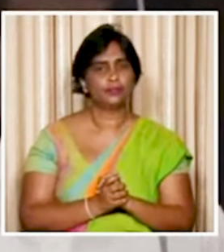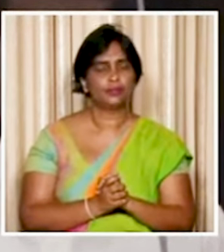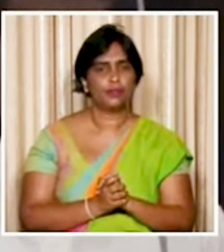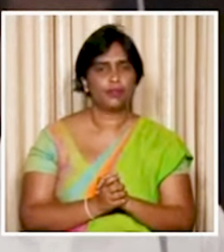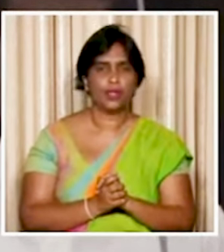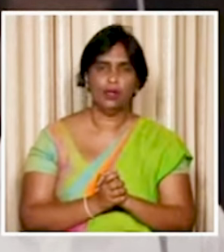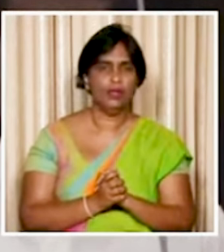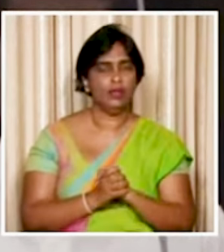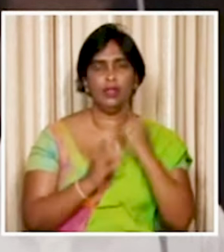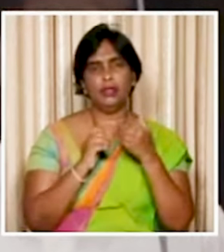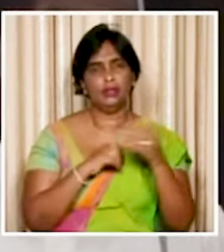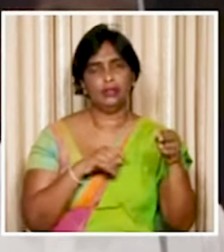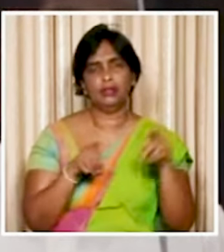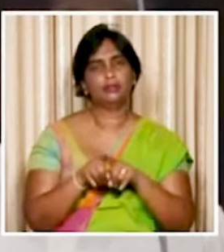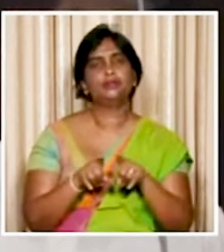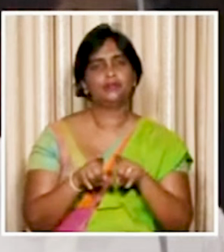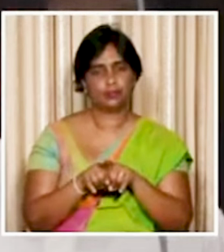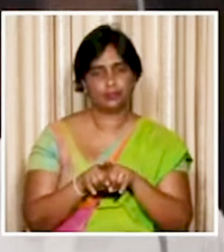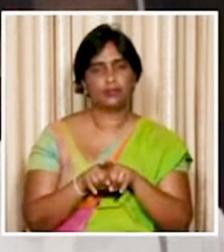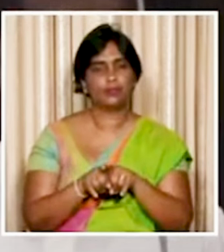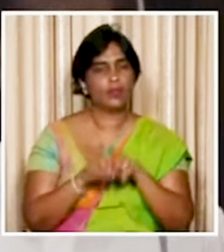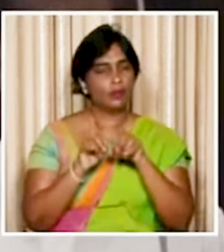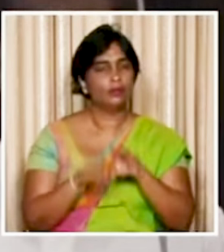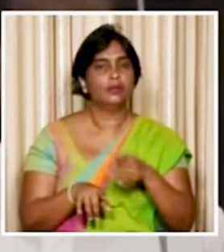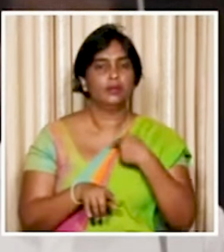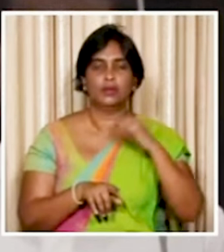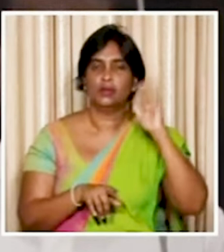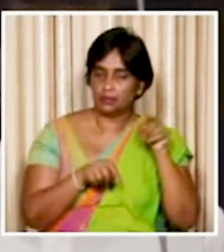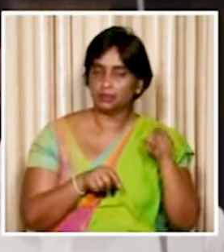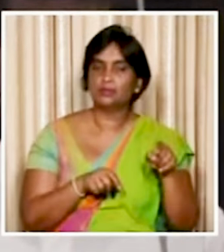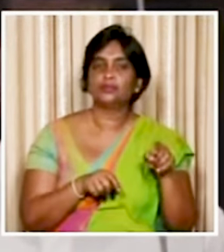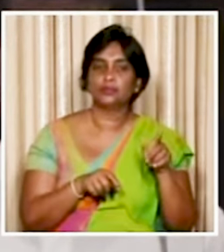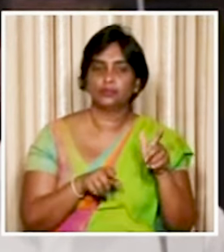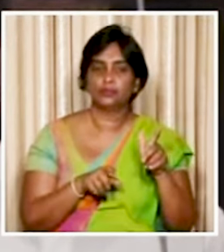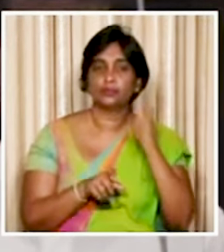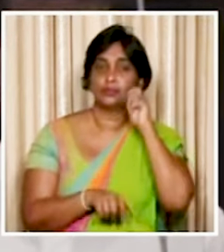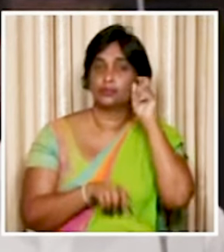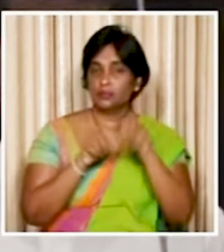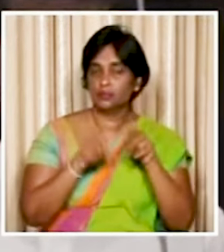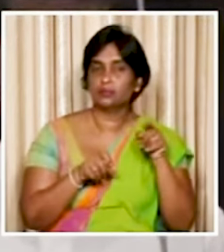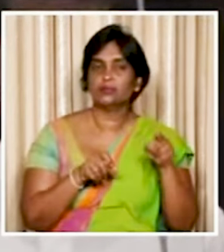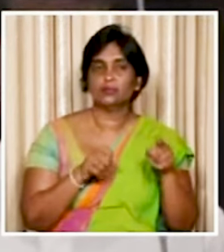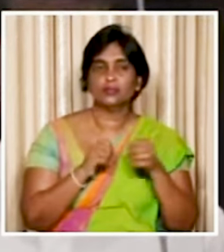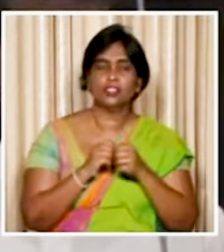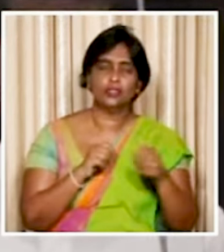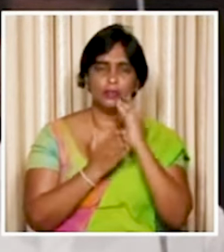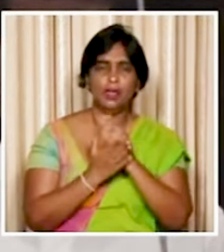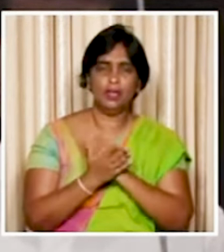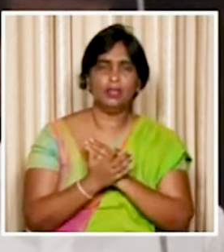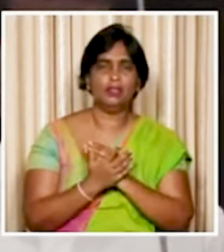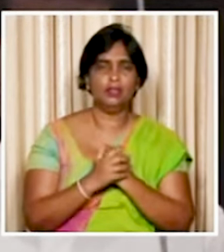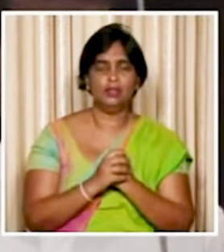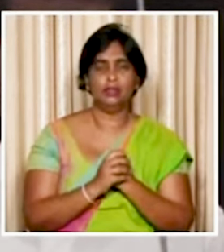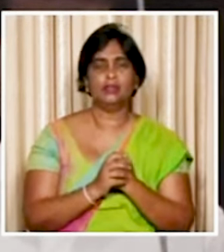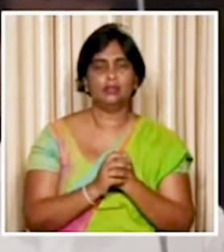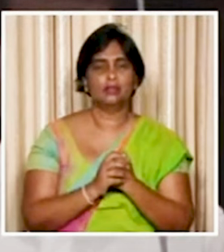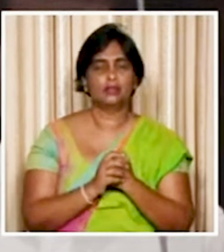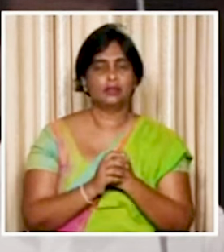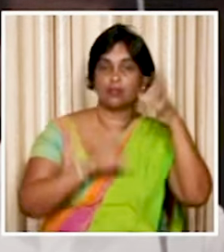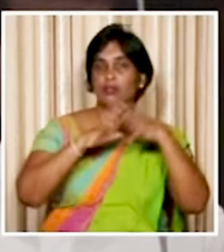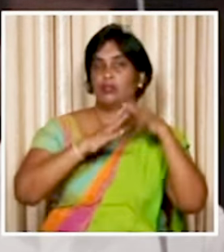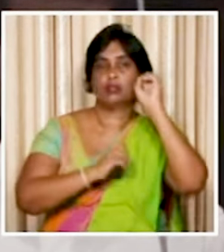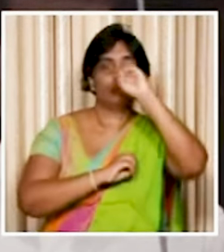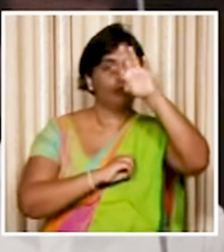இனவீதாசாரத்தை குறைப்பதற்காக முதலில் கிழக்கு மாகாணத்தை குறிவைத்து அவர்களுடைய இனப்பரம்பலை செய்தார்கள். இன்று கிழக்கு